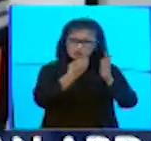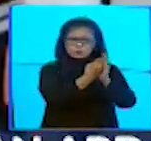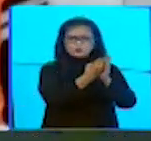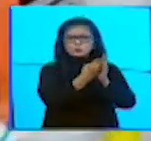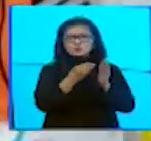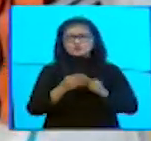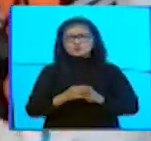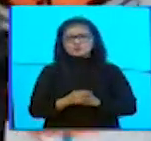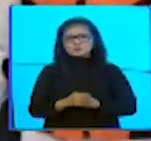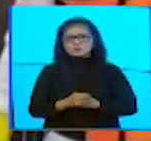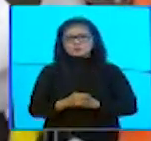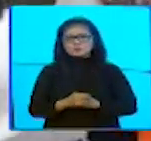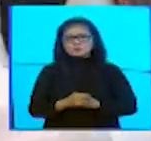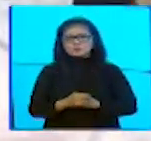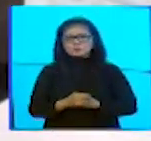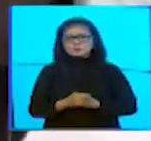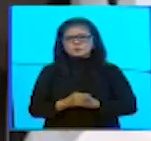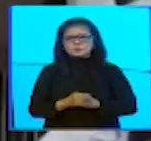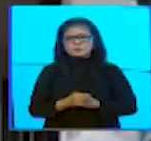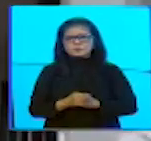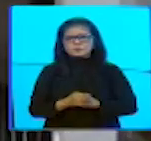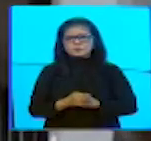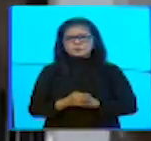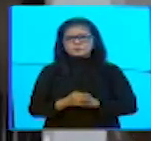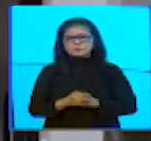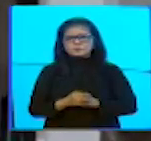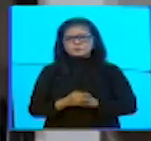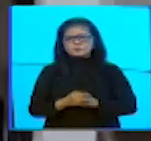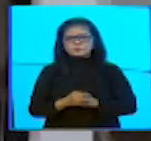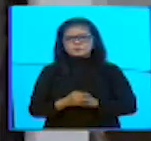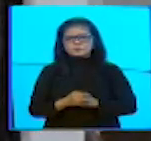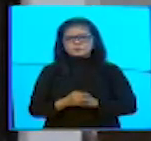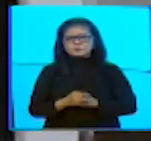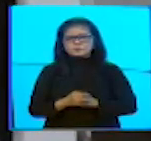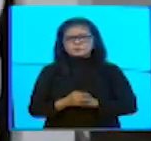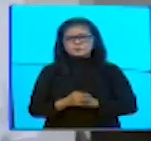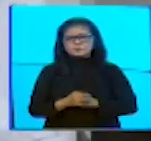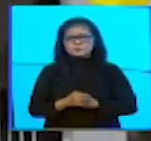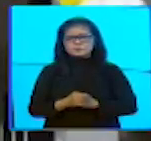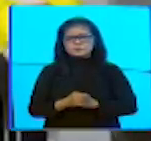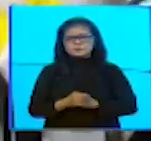Dari Tasikmalaya, Jawa Barat, Asep Juwariono melaporkan.